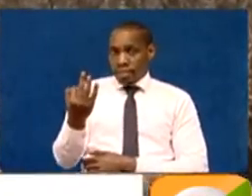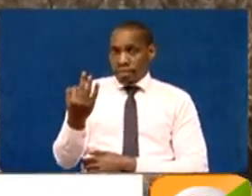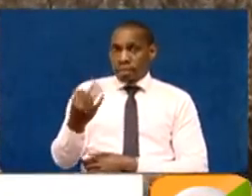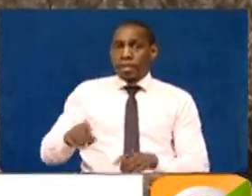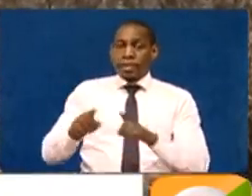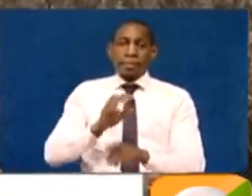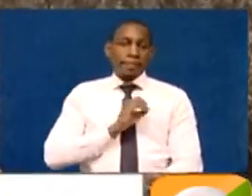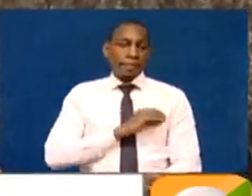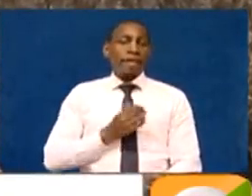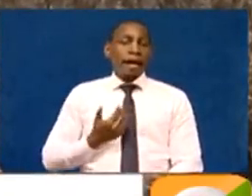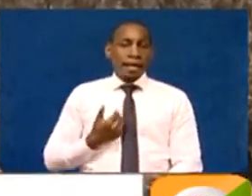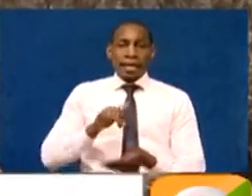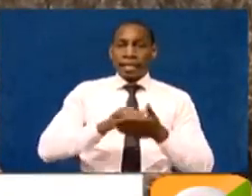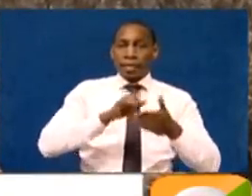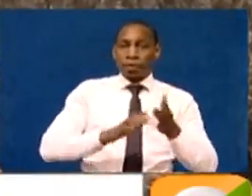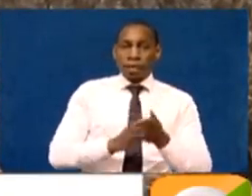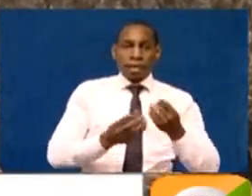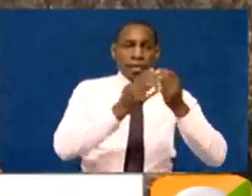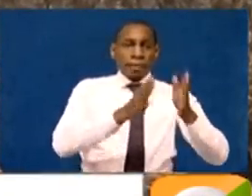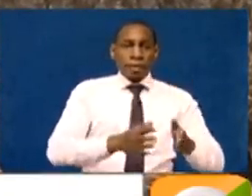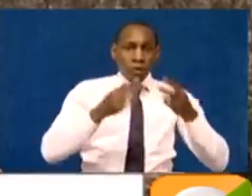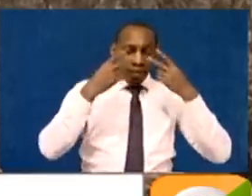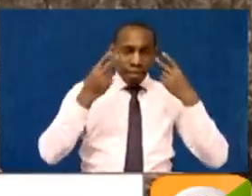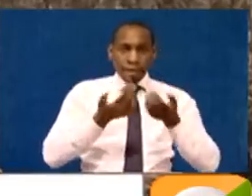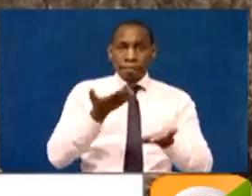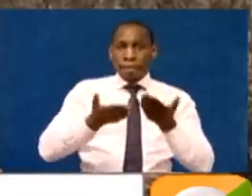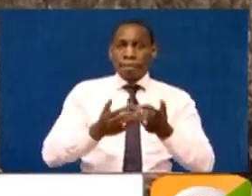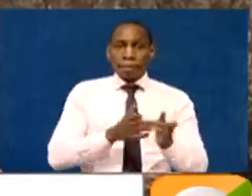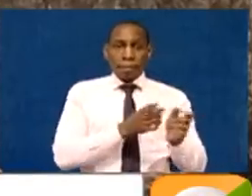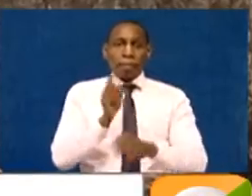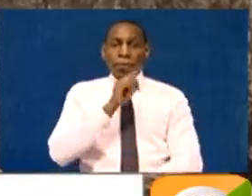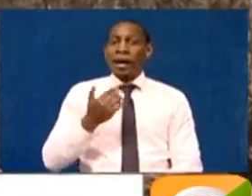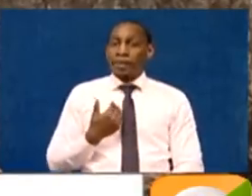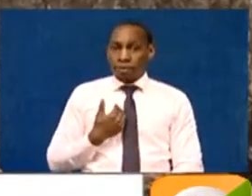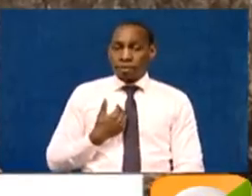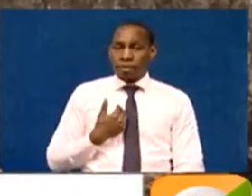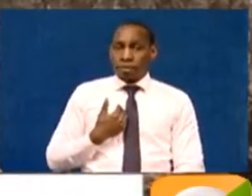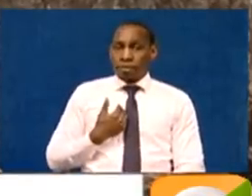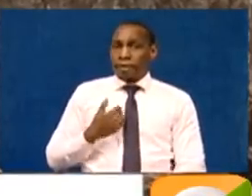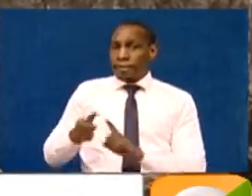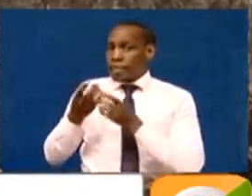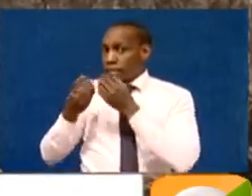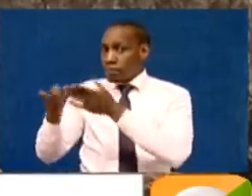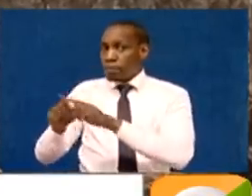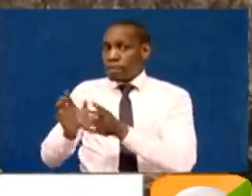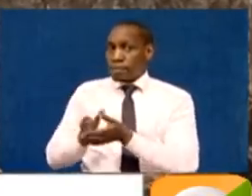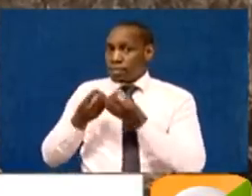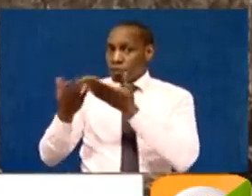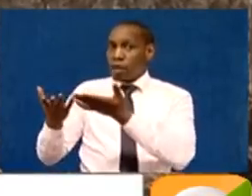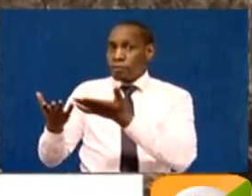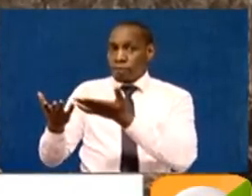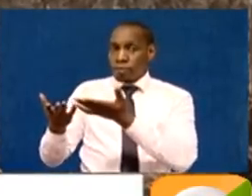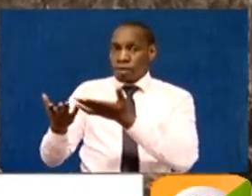kwa sababu nilikuwa naogopa ya kwamba hao magaidi wanaweza kuwa wamejami na silaha hatari, nikawafahamisha na nikawaeleza jinsi